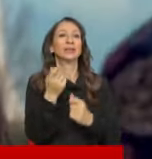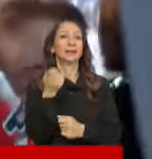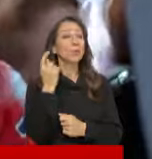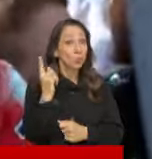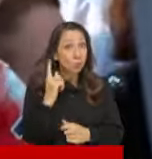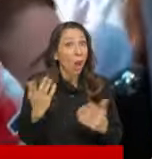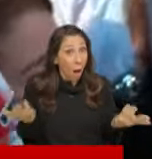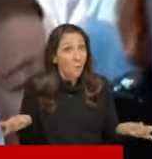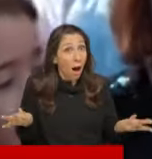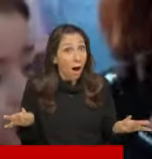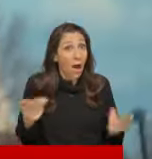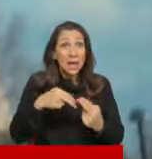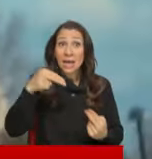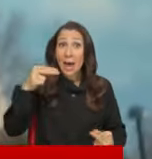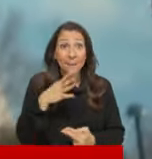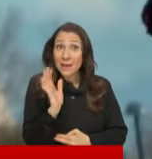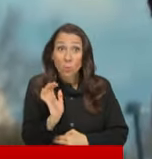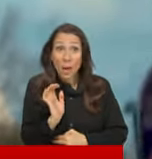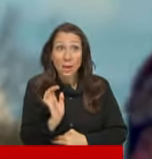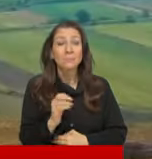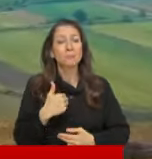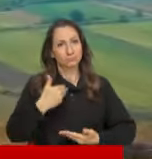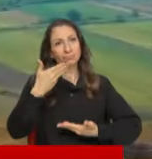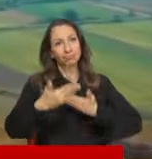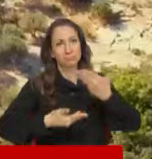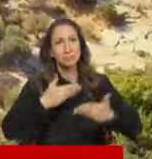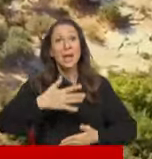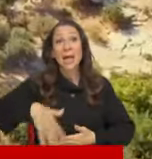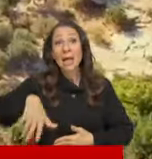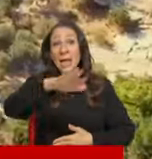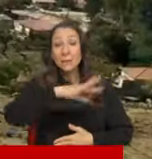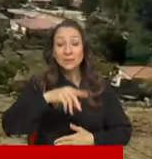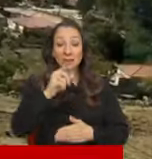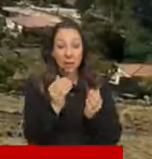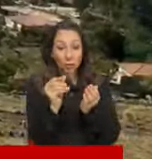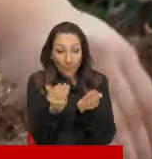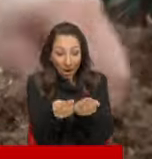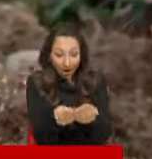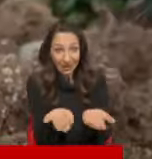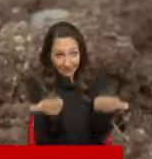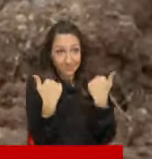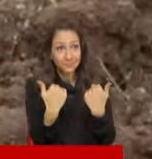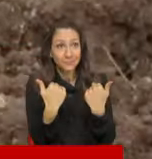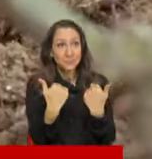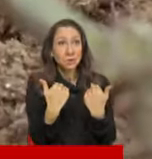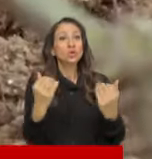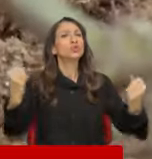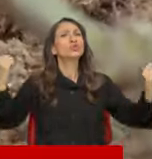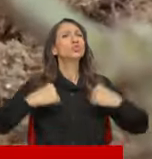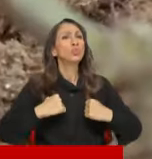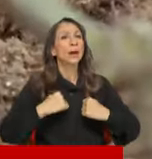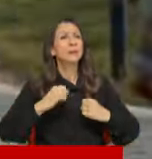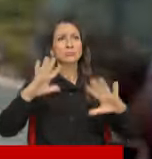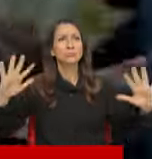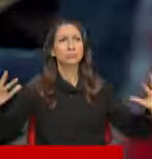duymuşlar ama hikayeyi bilmiyorlar dedim bunlara hepiniz birer avuç toprak getirin hele Düşmanlar